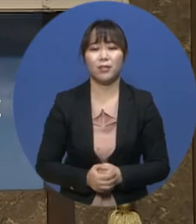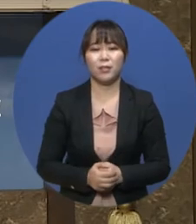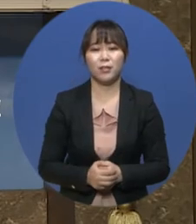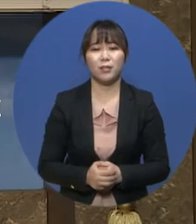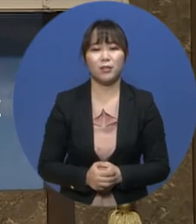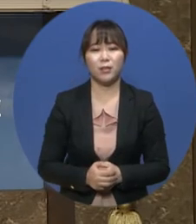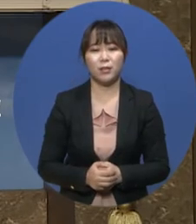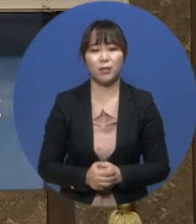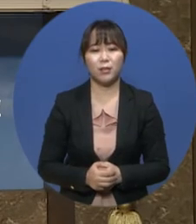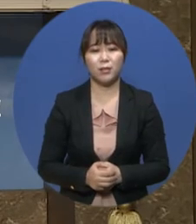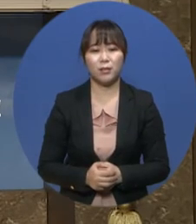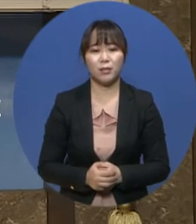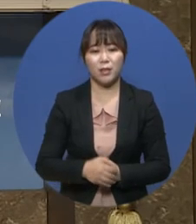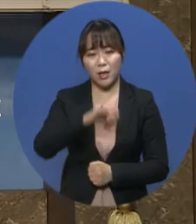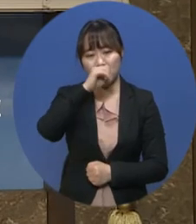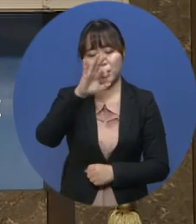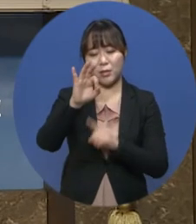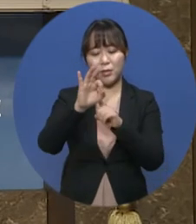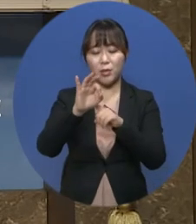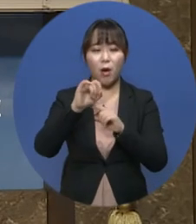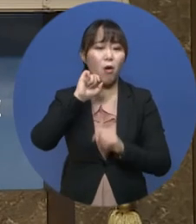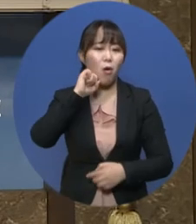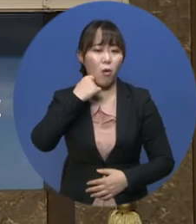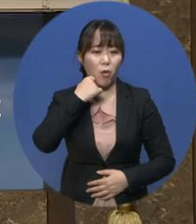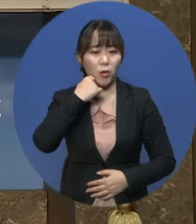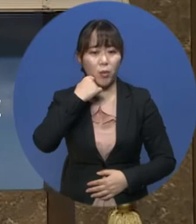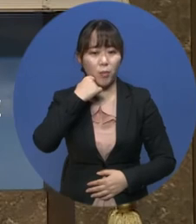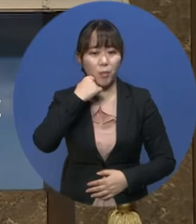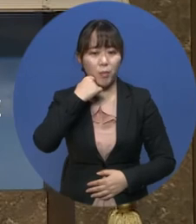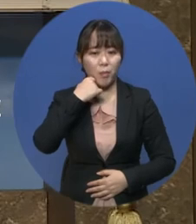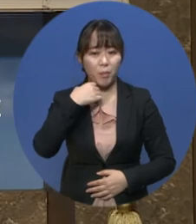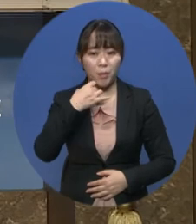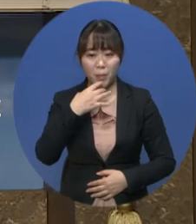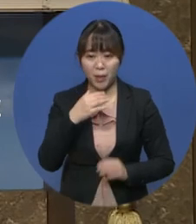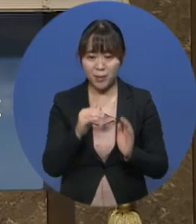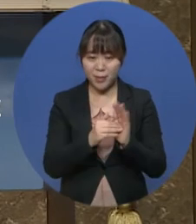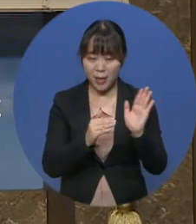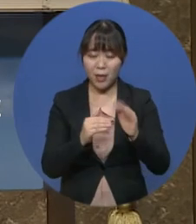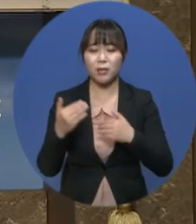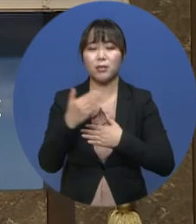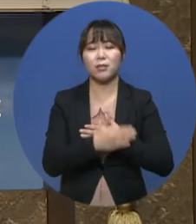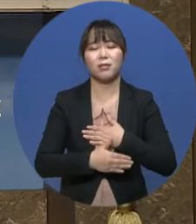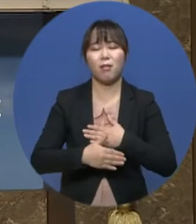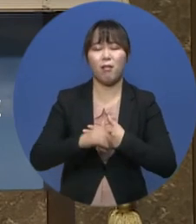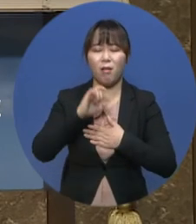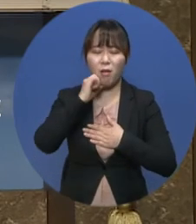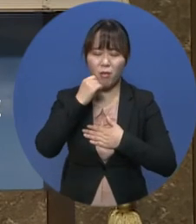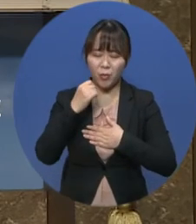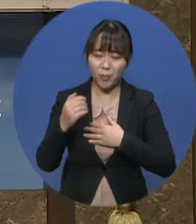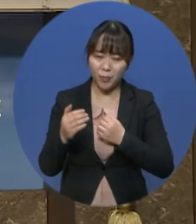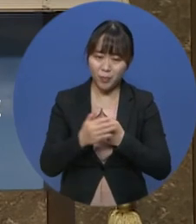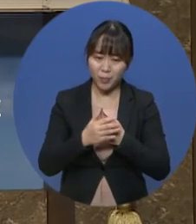그것은 재정적인 어려움 뿐만이 아니고 신체적인 어려움 때문에